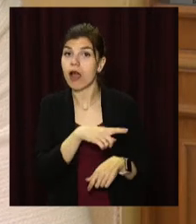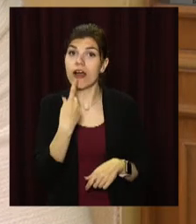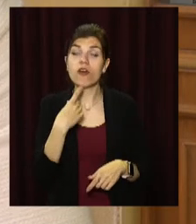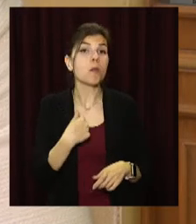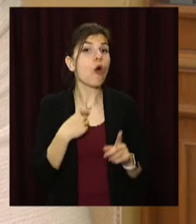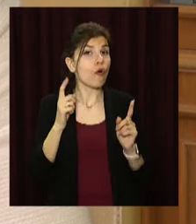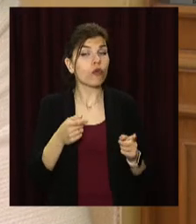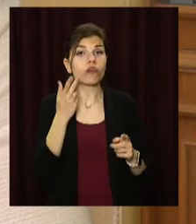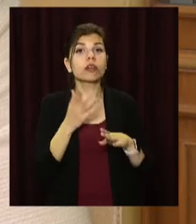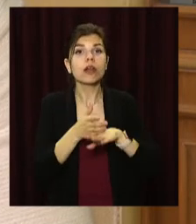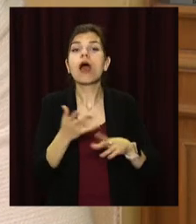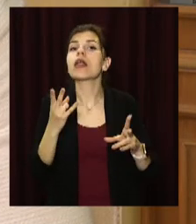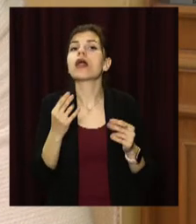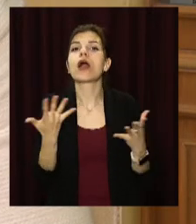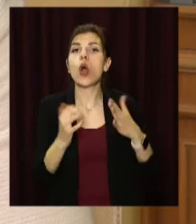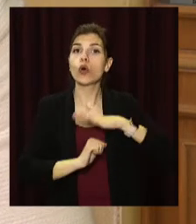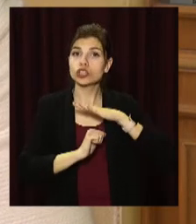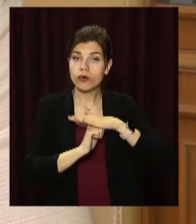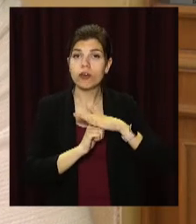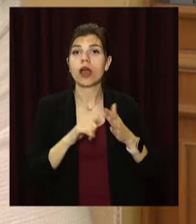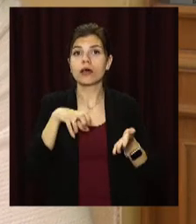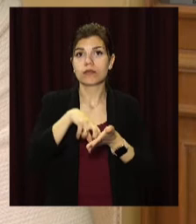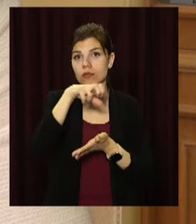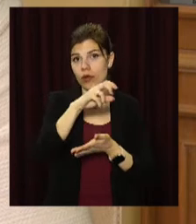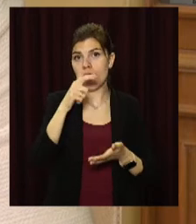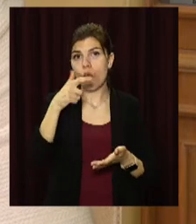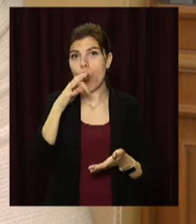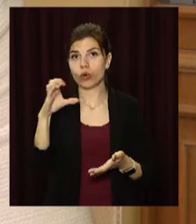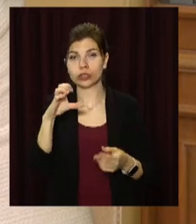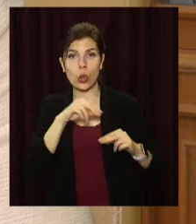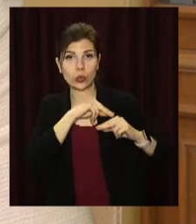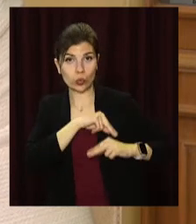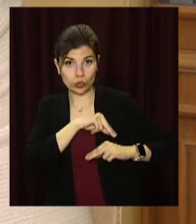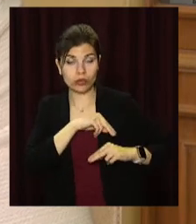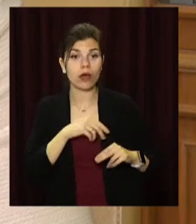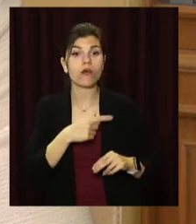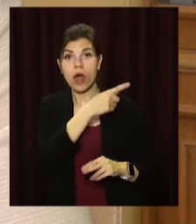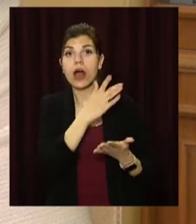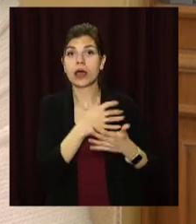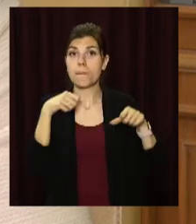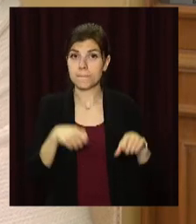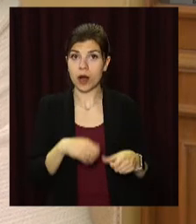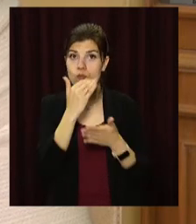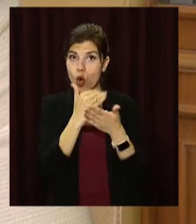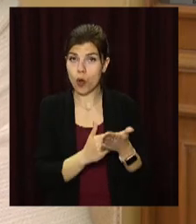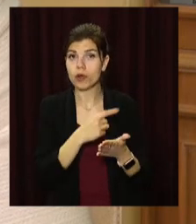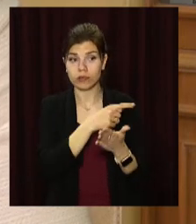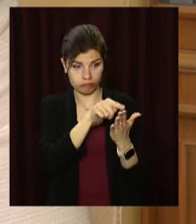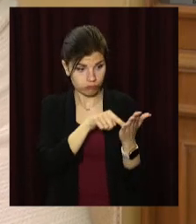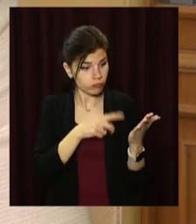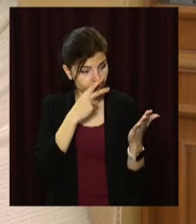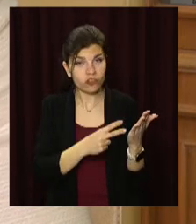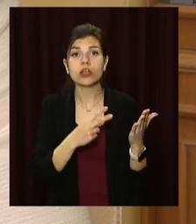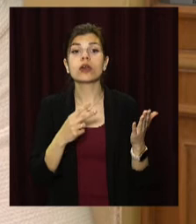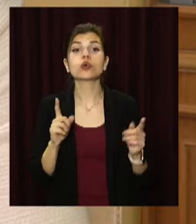основании какого документа мы принимаем это решение, и направляем письмо Гоструда. Гоструда является правообладателем программы, в которую